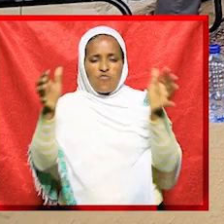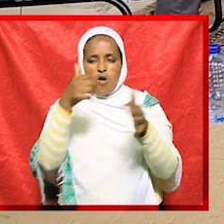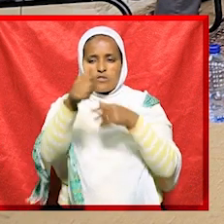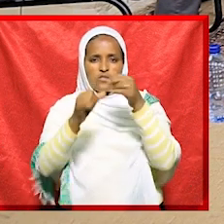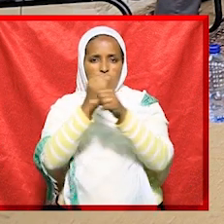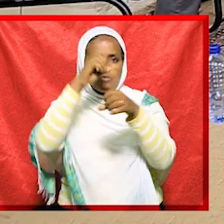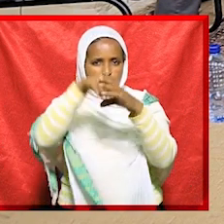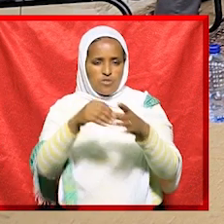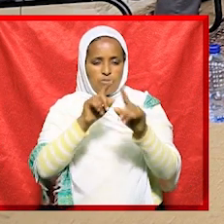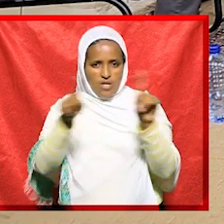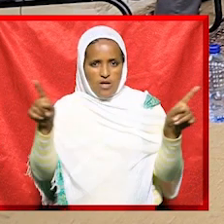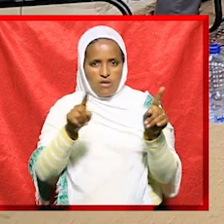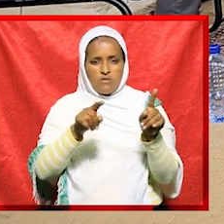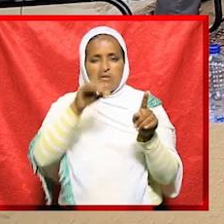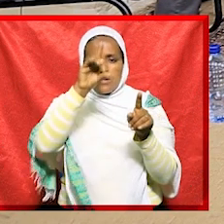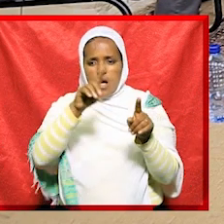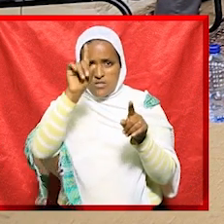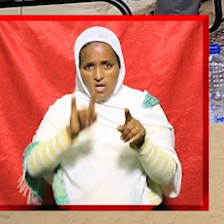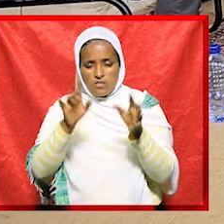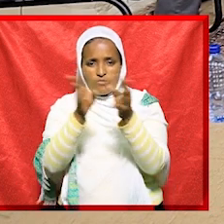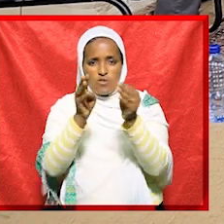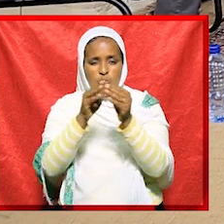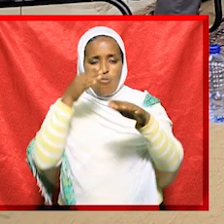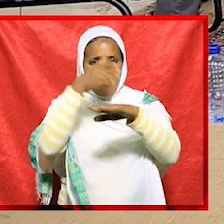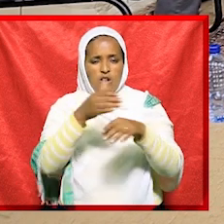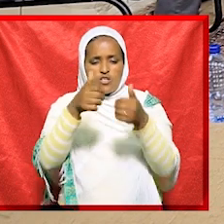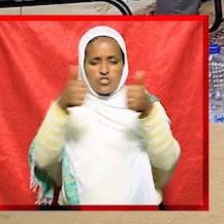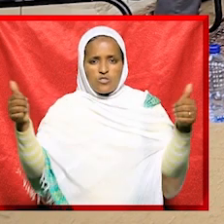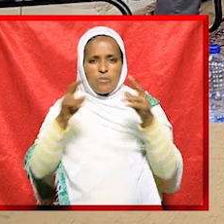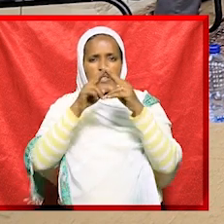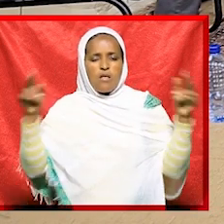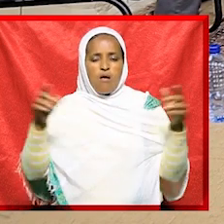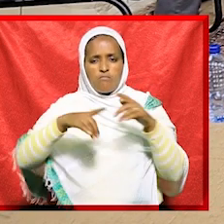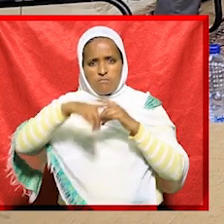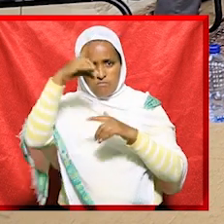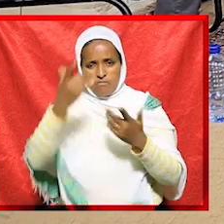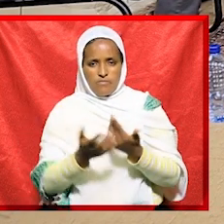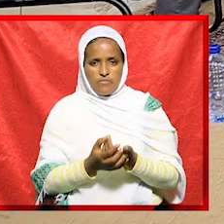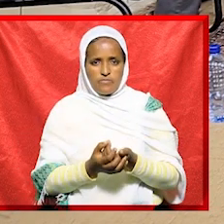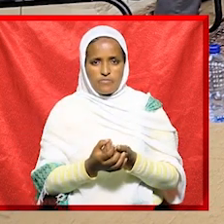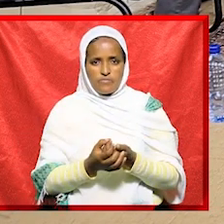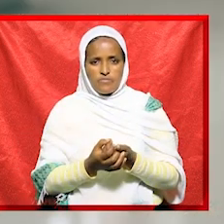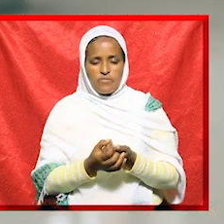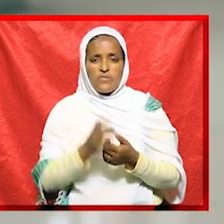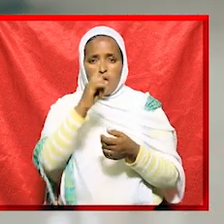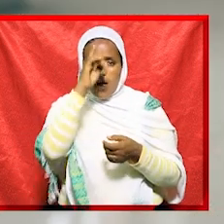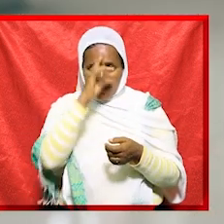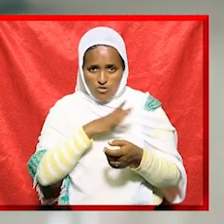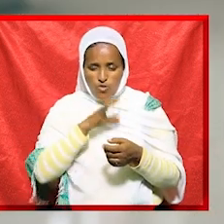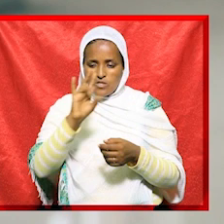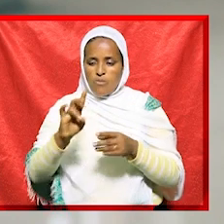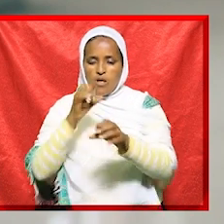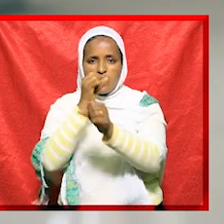የተስፋፋው 10 ዓመት ውስጥ ነው። በተለይ ከአይካሳው ስብሰባ በኋላ እጅግ በጣም ቲኔጀሮችን እንግዲህ አንድ